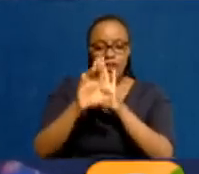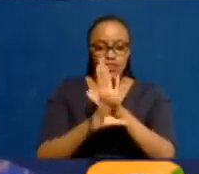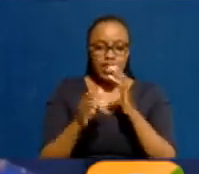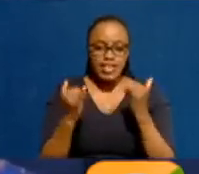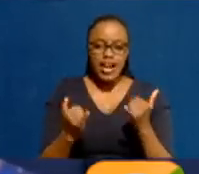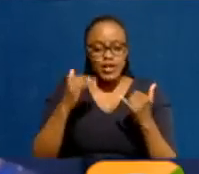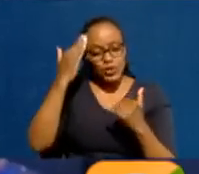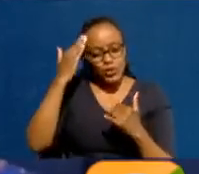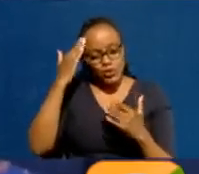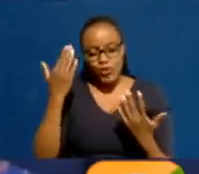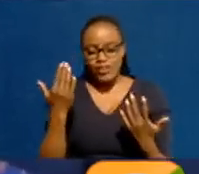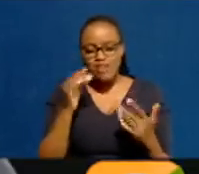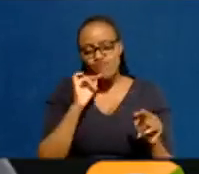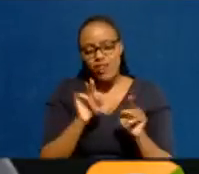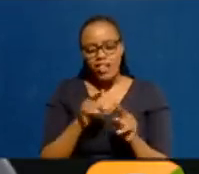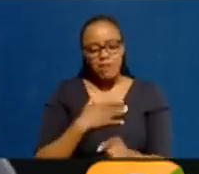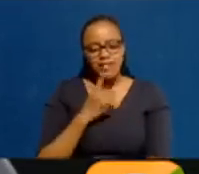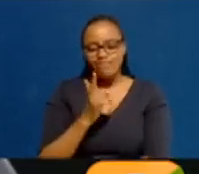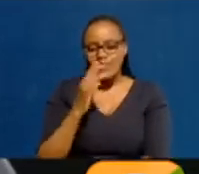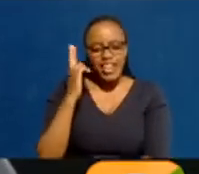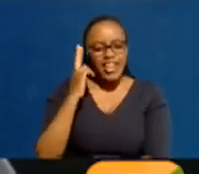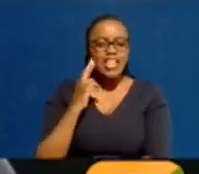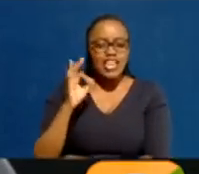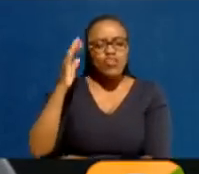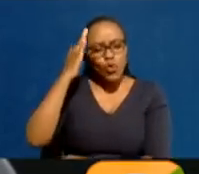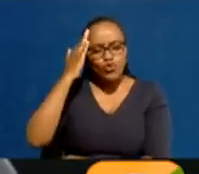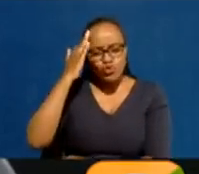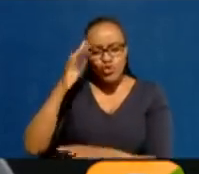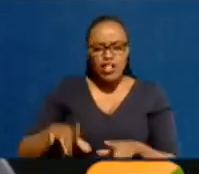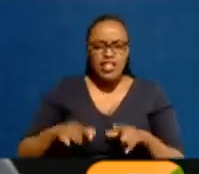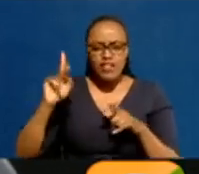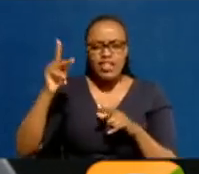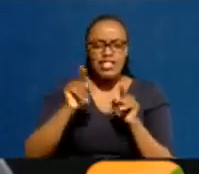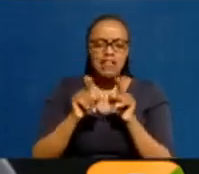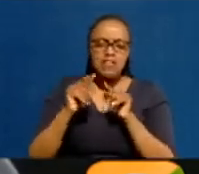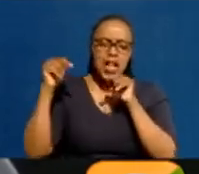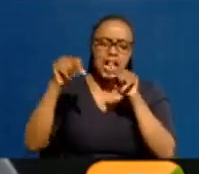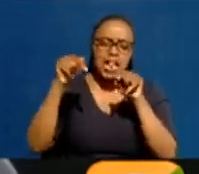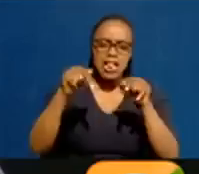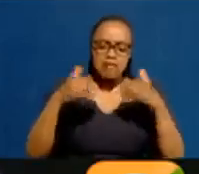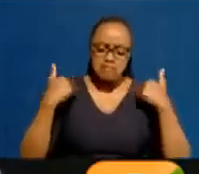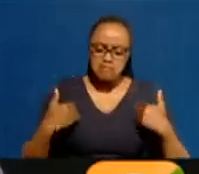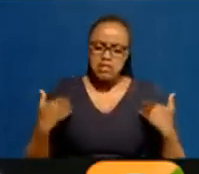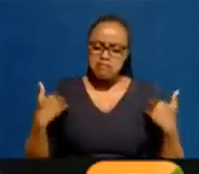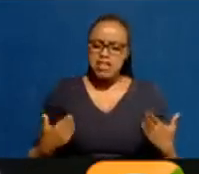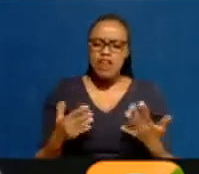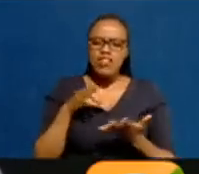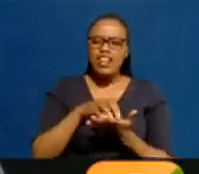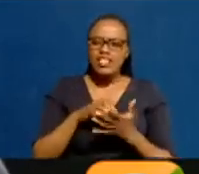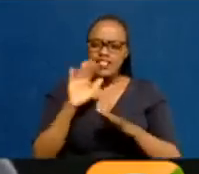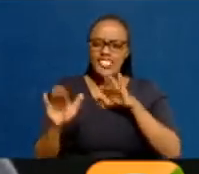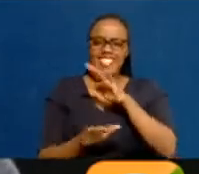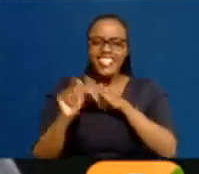unajua ndugu yangu Rashid. Naam. Kama wewe unaishi Kenya unajua hii kesi yote ilikuwa ni ya kuwekelewa. Mimi mwenyewe niliwekelewa kesi na naibu wa